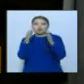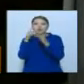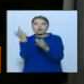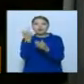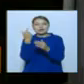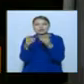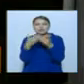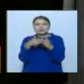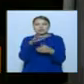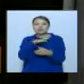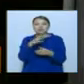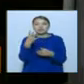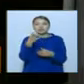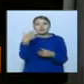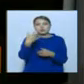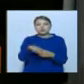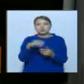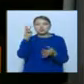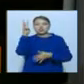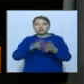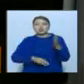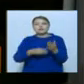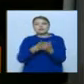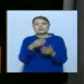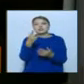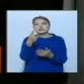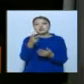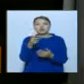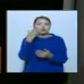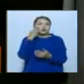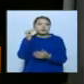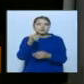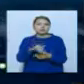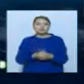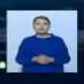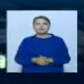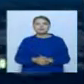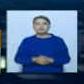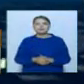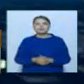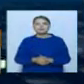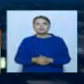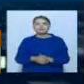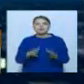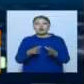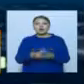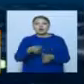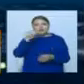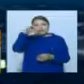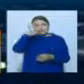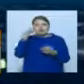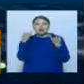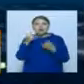статье 450. Они оштрафованы на сумму более 300 тысяч тенге. Департамент полиции Мангистауской